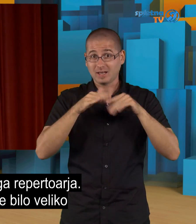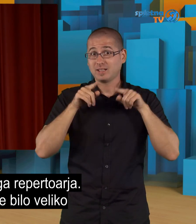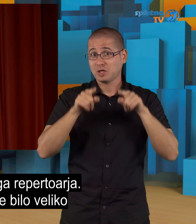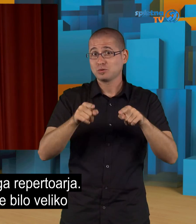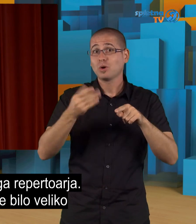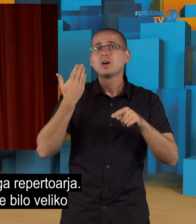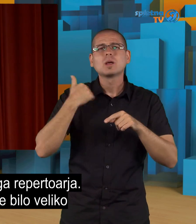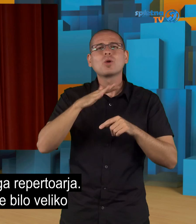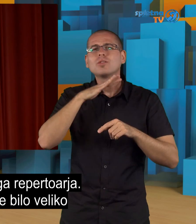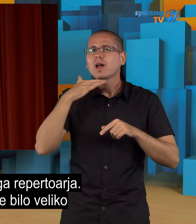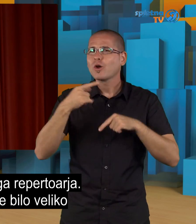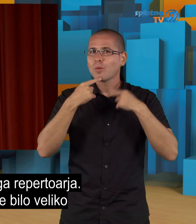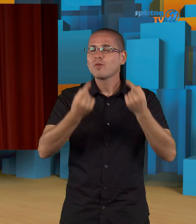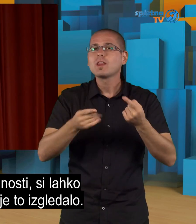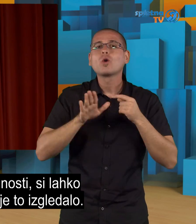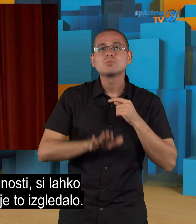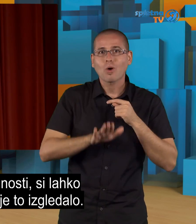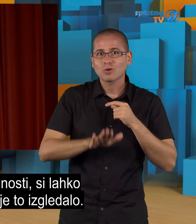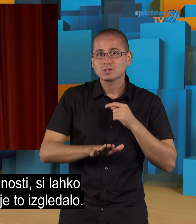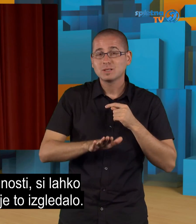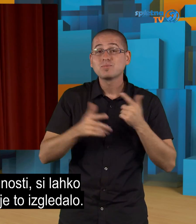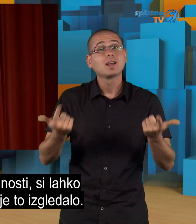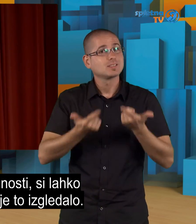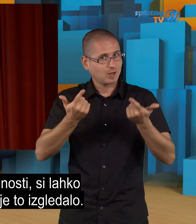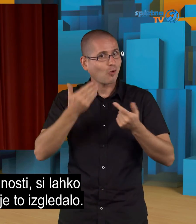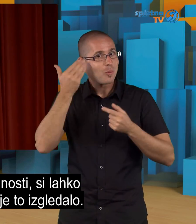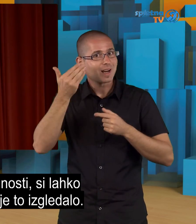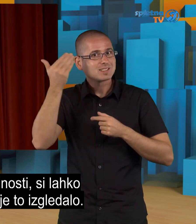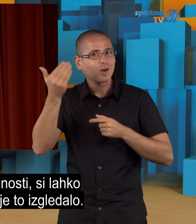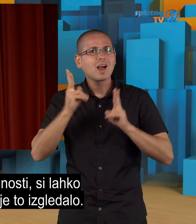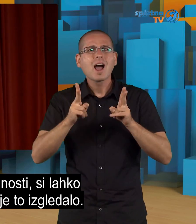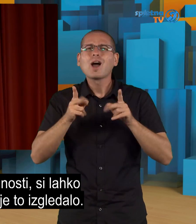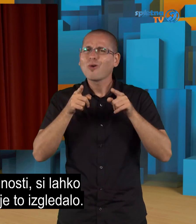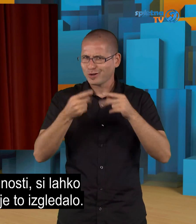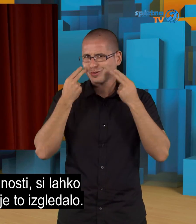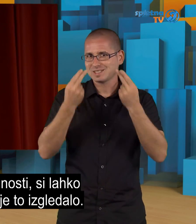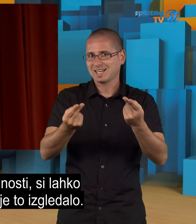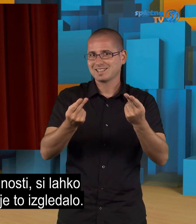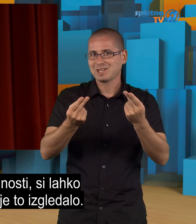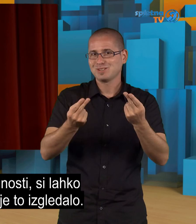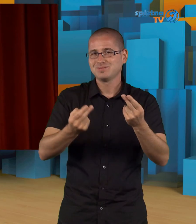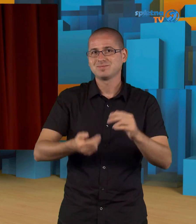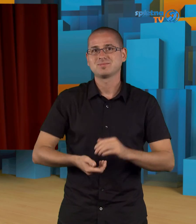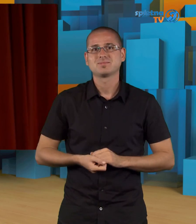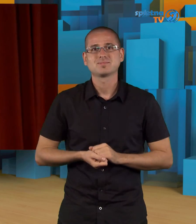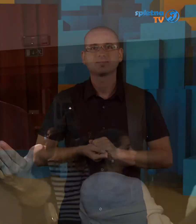Glede na to, da je bilo veliko povedanega o spolnosti, si lahko predstavljate, kako je to izgledalo.